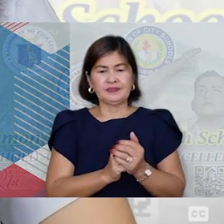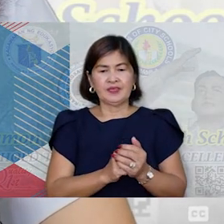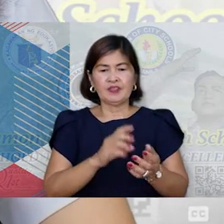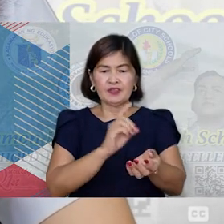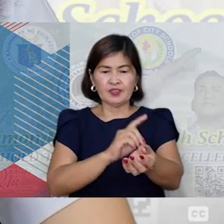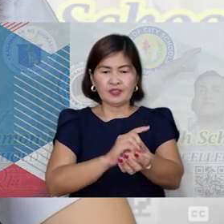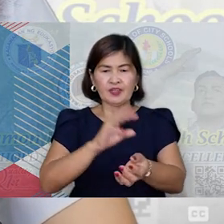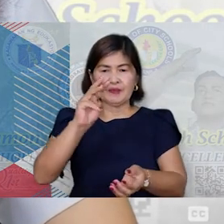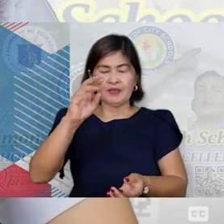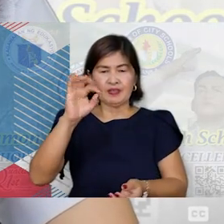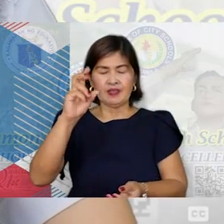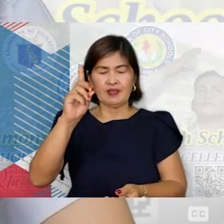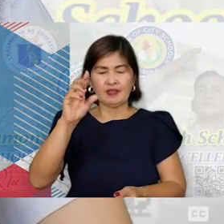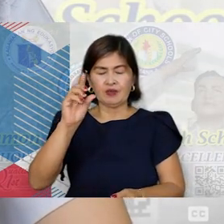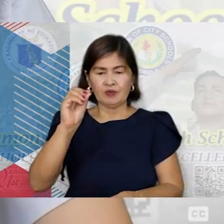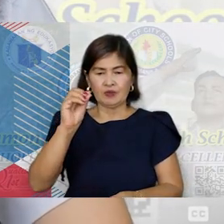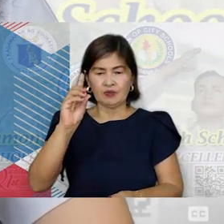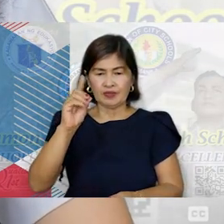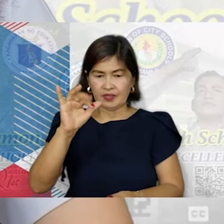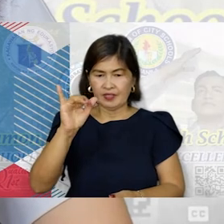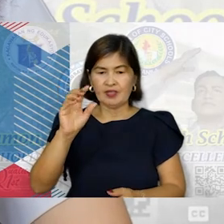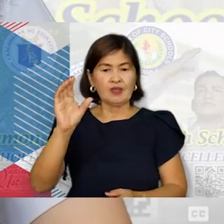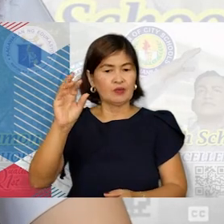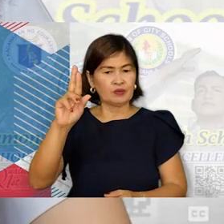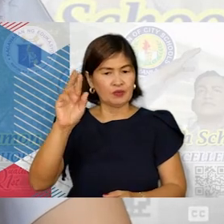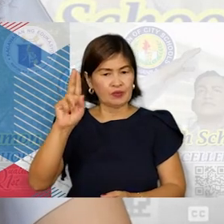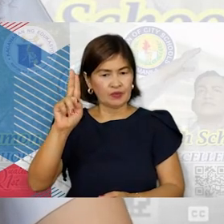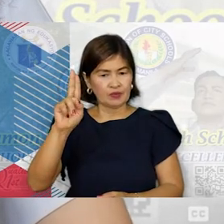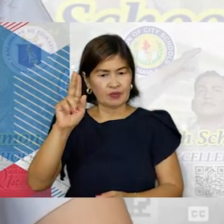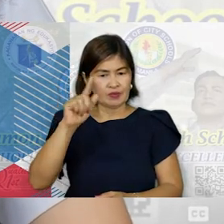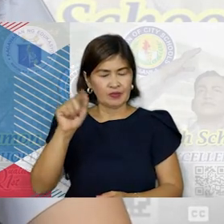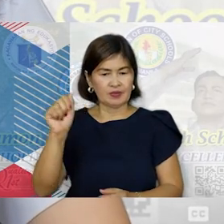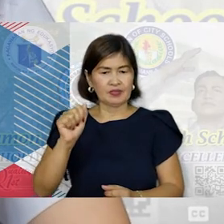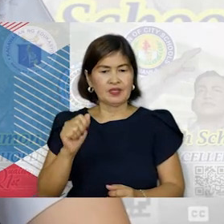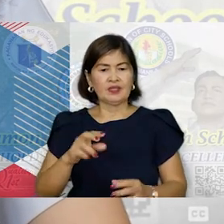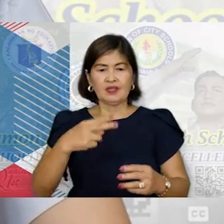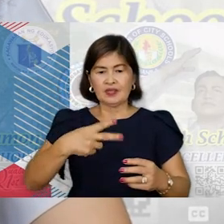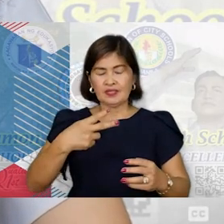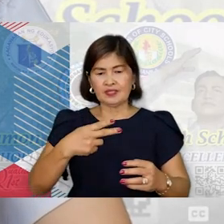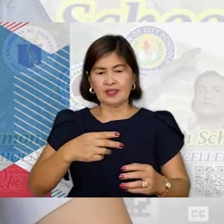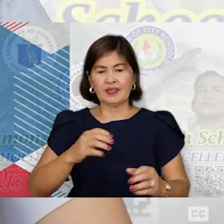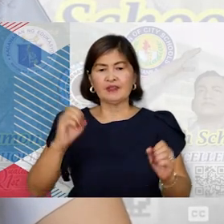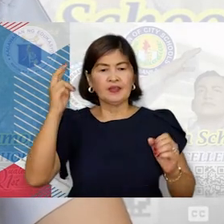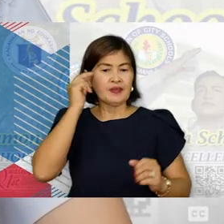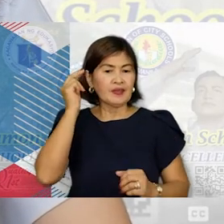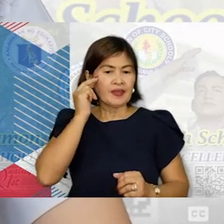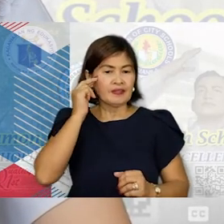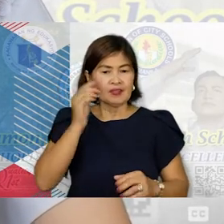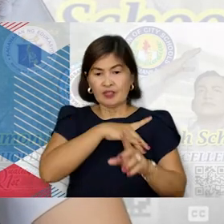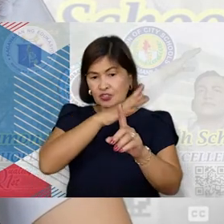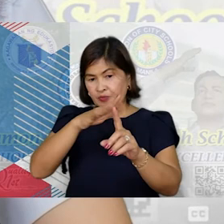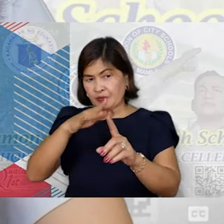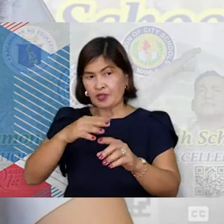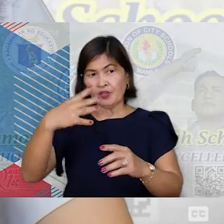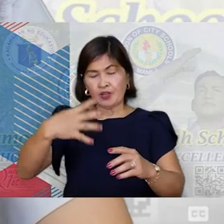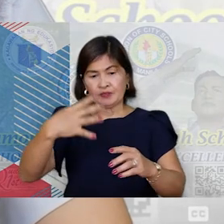Dr. Melody P. Cruz, pangalawang tagapamanihala at supervisor ng ika-apat